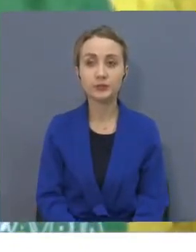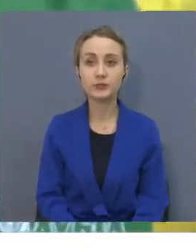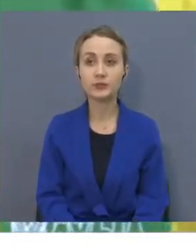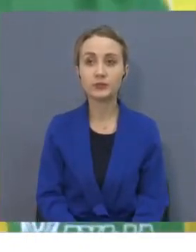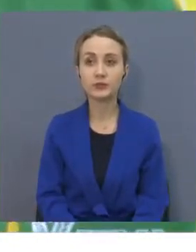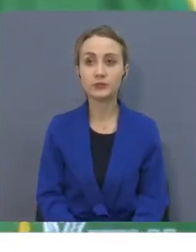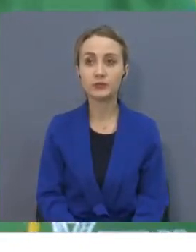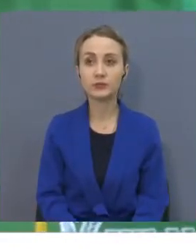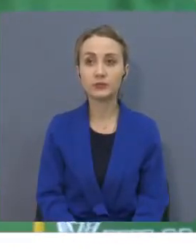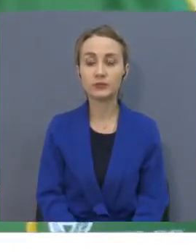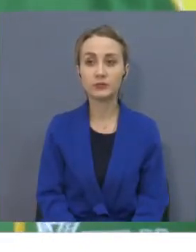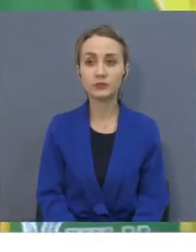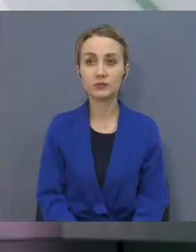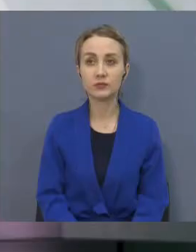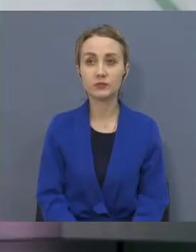Балтаев, Кокшетау.